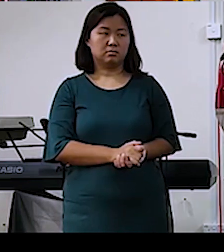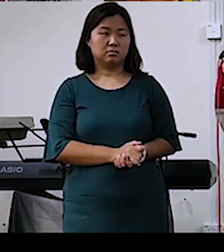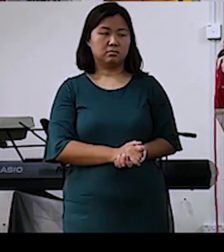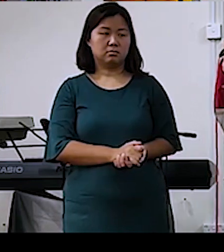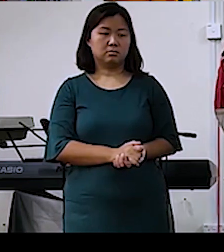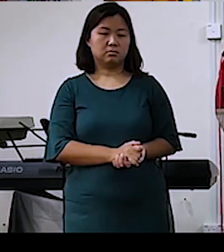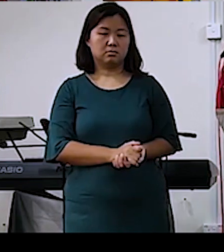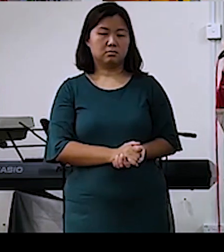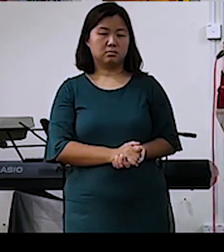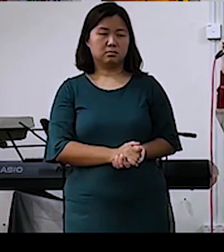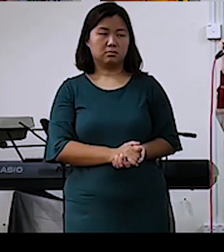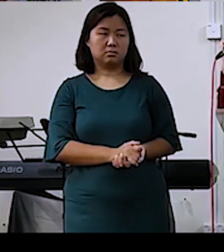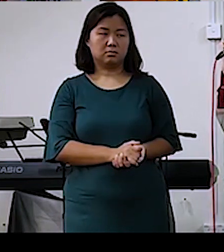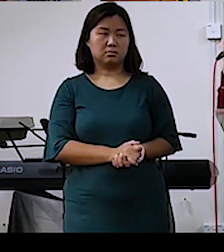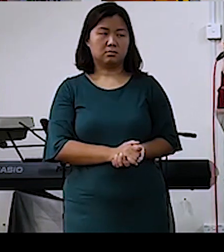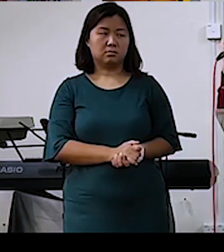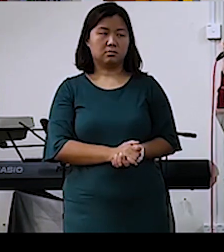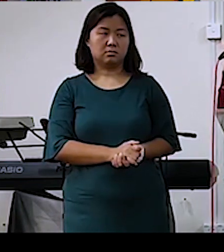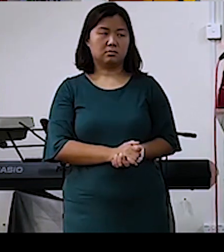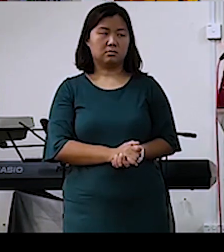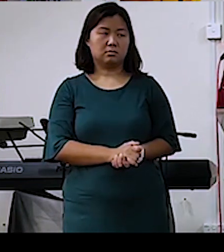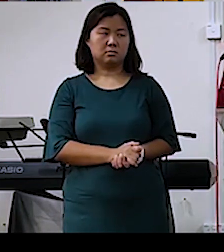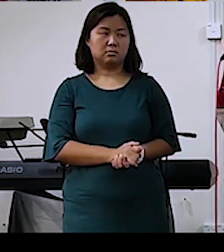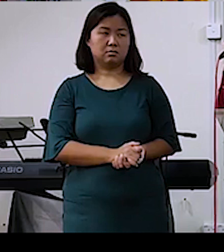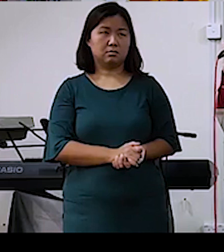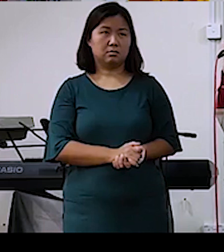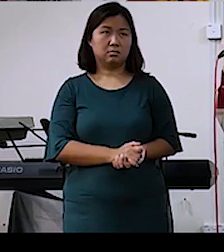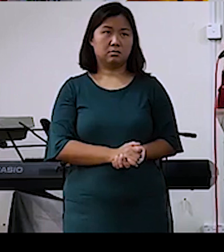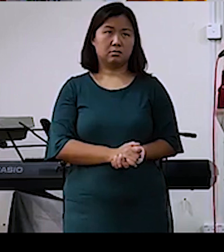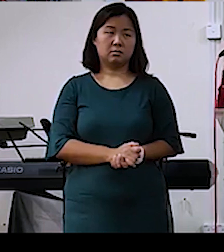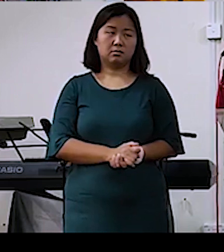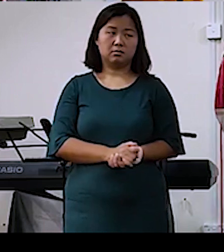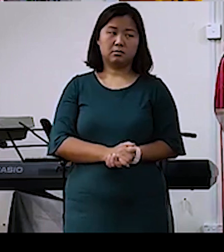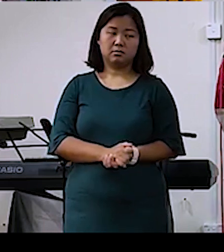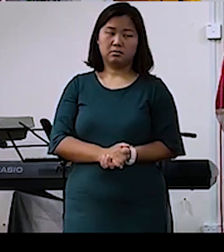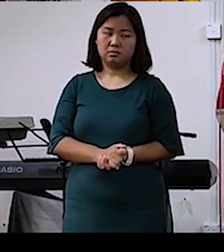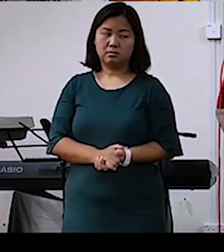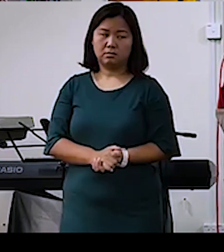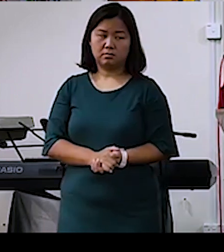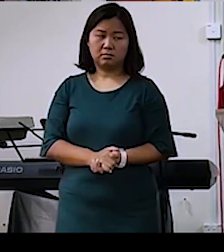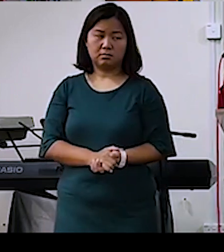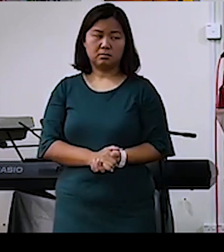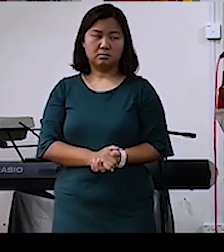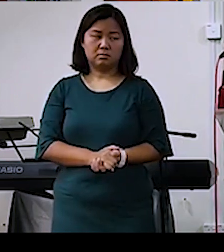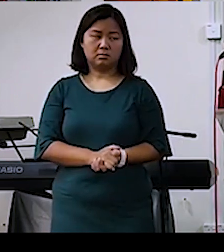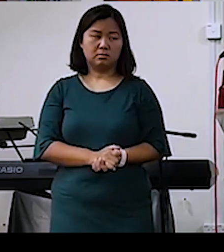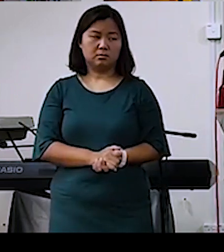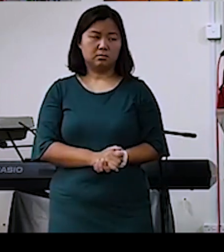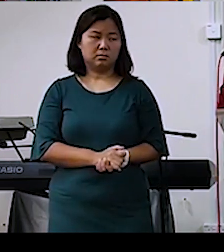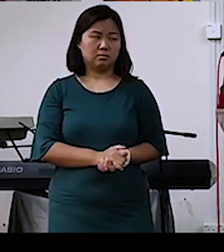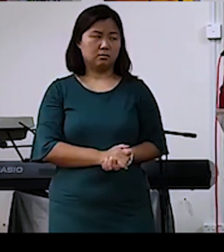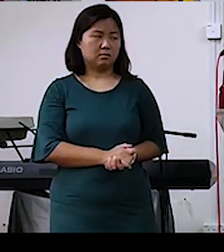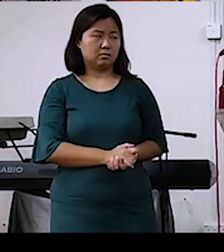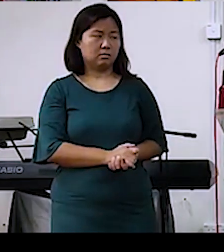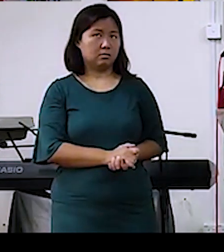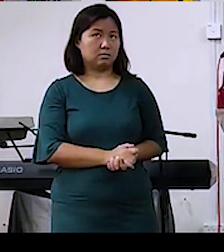阅读、默想这一章的时候呢，我们会蒙福，不只是我们本身会蒙福而已，我们周遭、我们的爱的家人们、我们的朋友们也会因